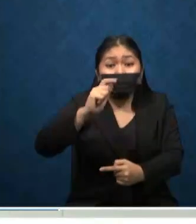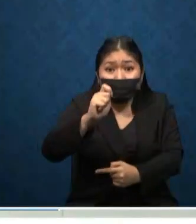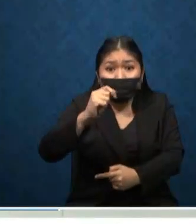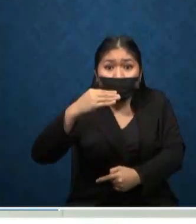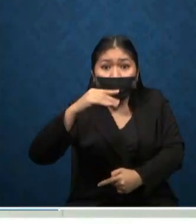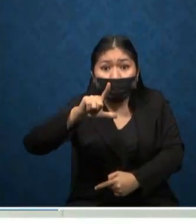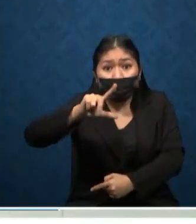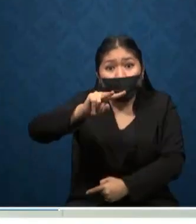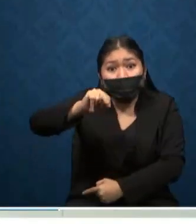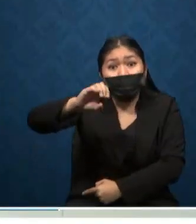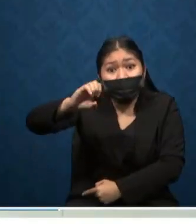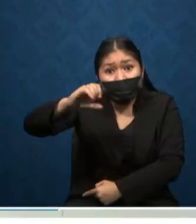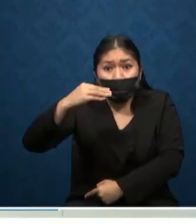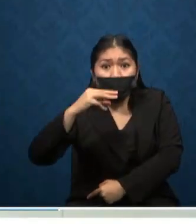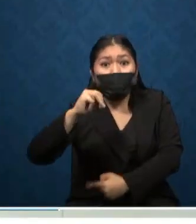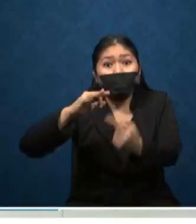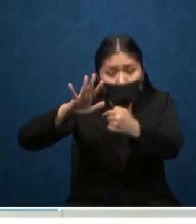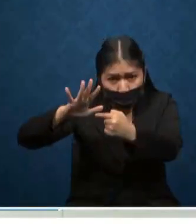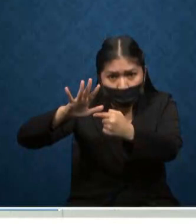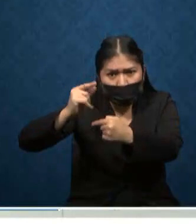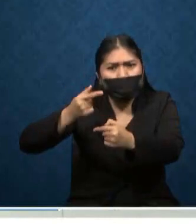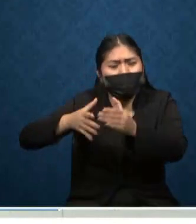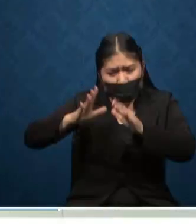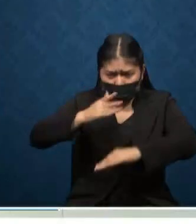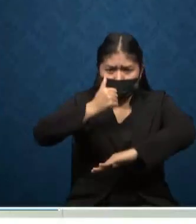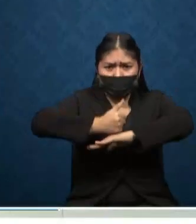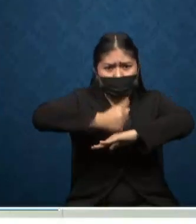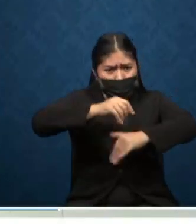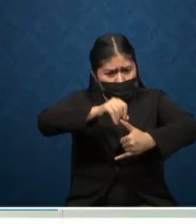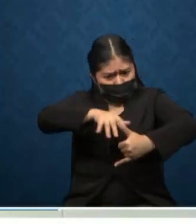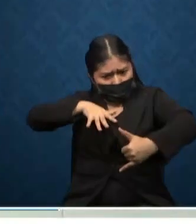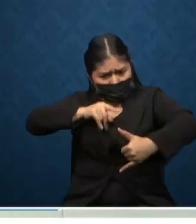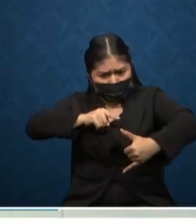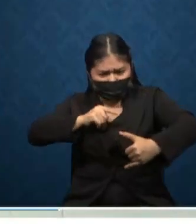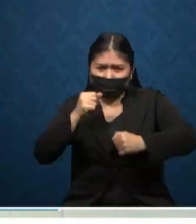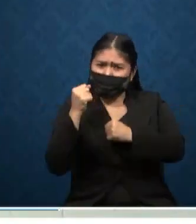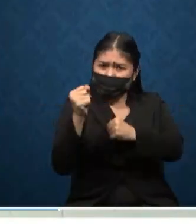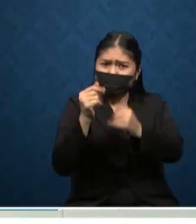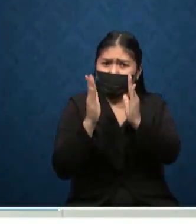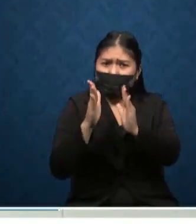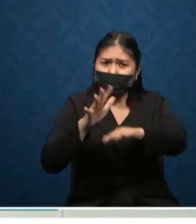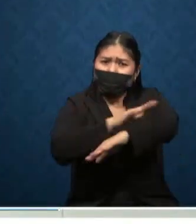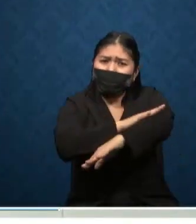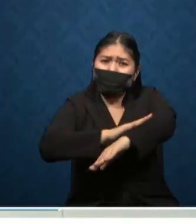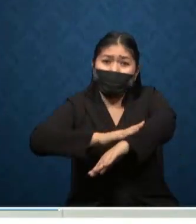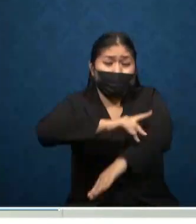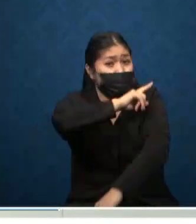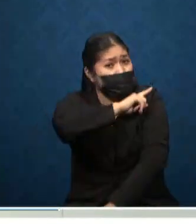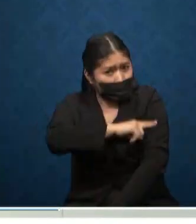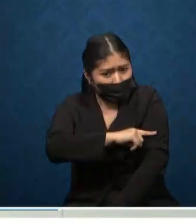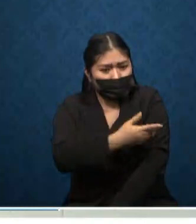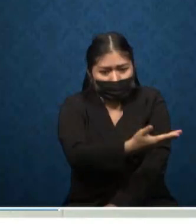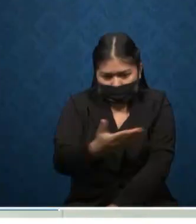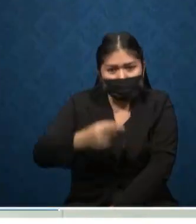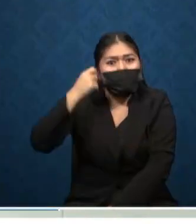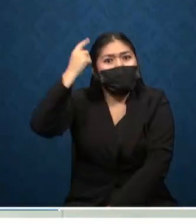ำชนเผ่าอาเปเช่คนสุดท้ายที่ต่อสู้กับชนผิวขาวคือคนอเมริกันในปัจจุบันก็จะเข้าใจปรัช